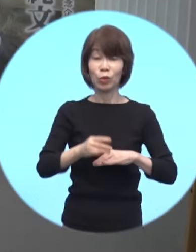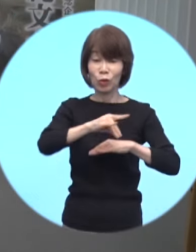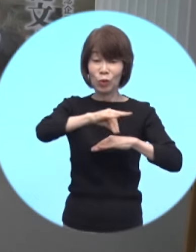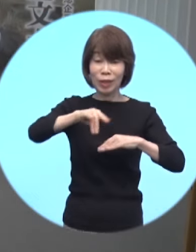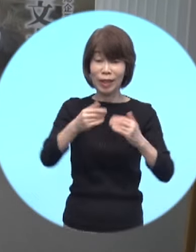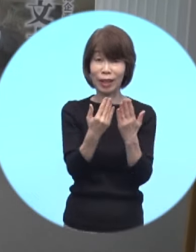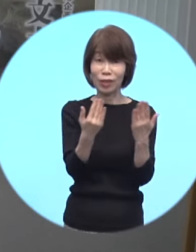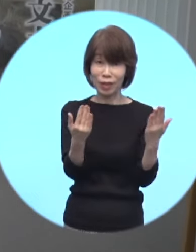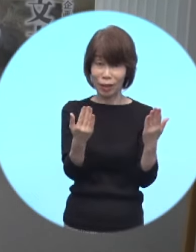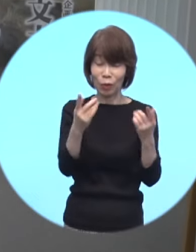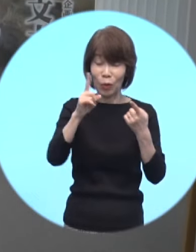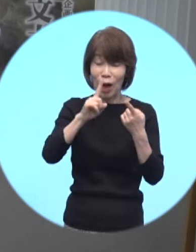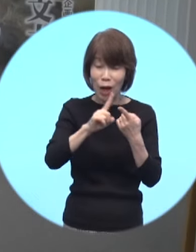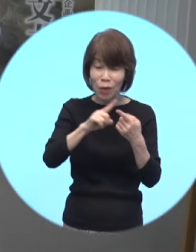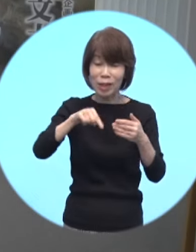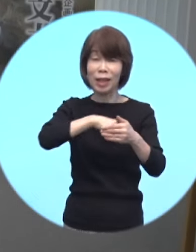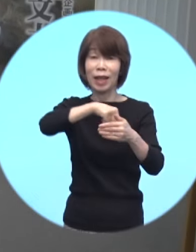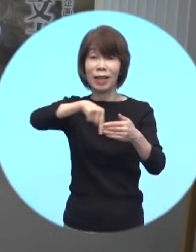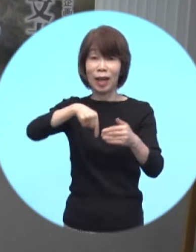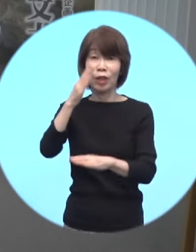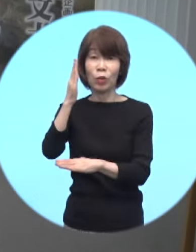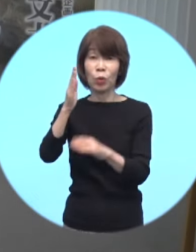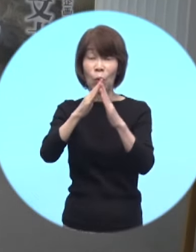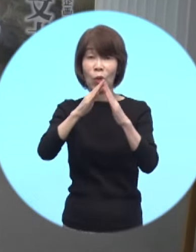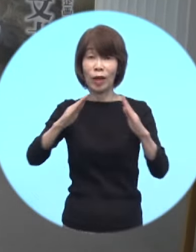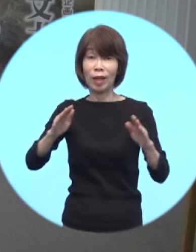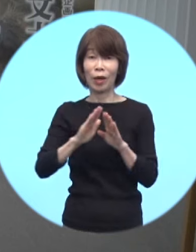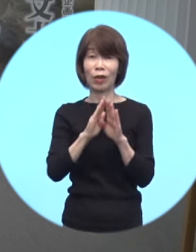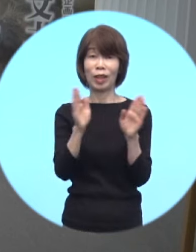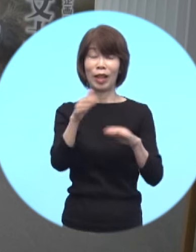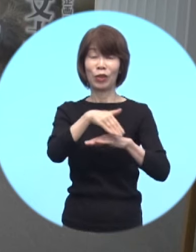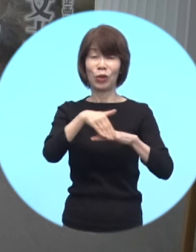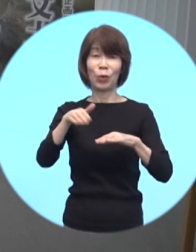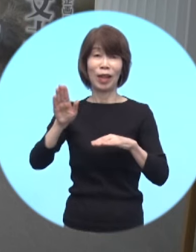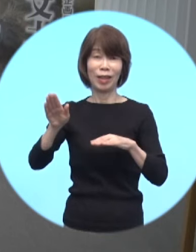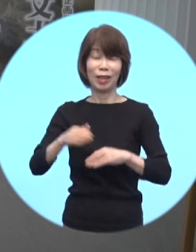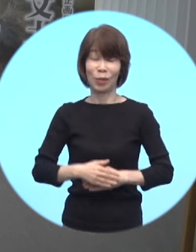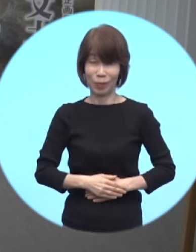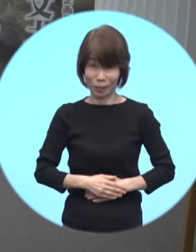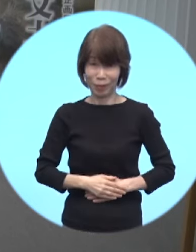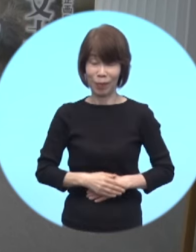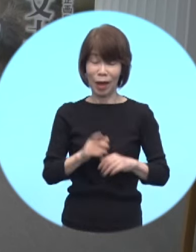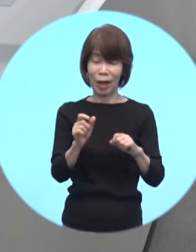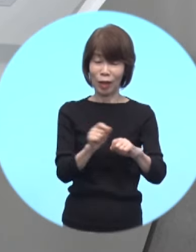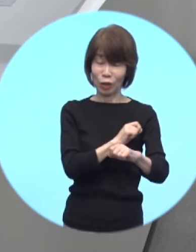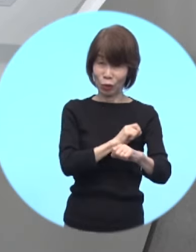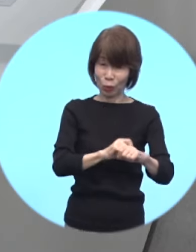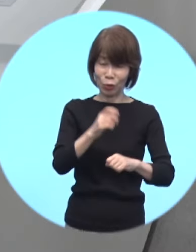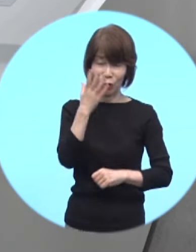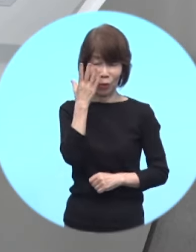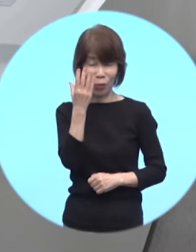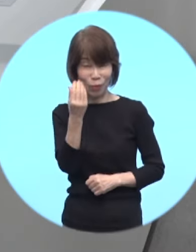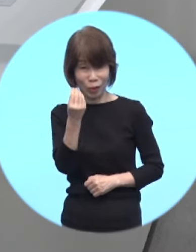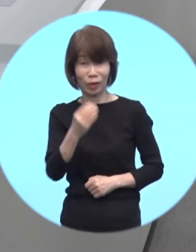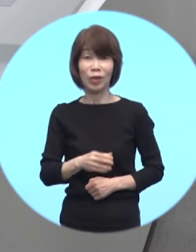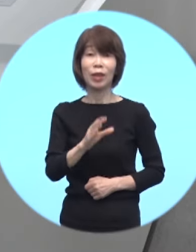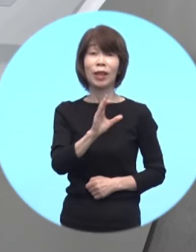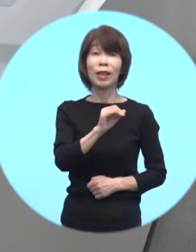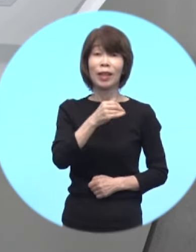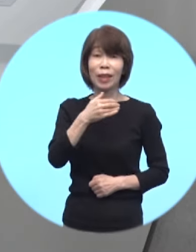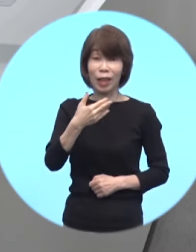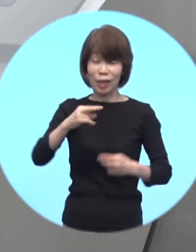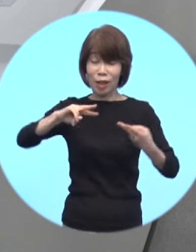内容の講演会を、行う予定をしております。中屋沢遺跡の特徴であったり魅力であったり、金沢の